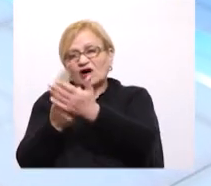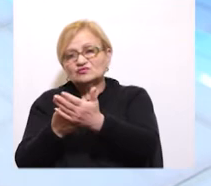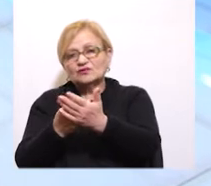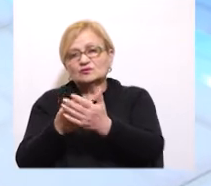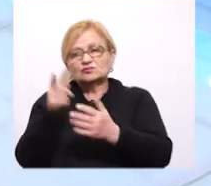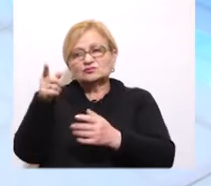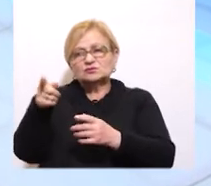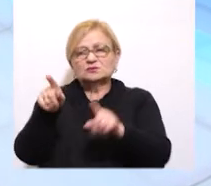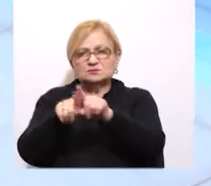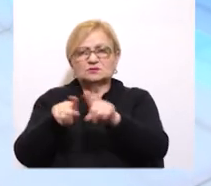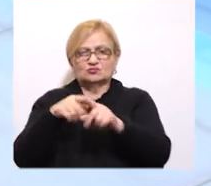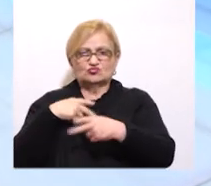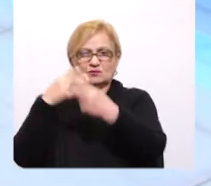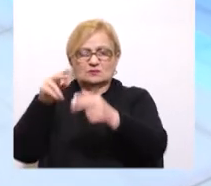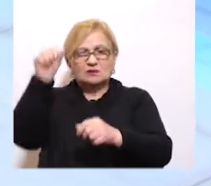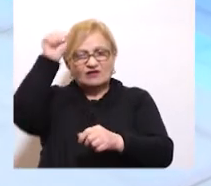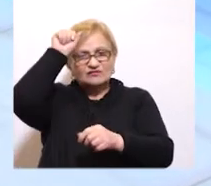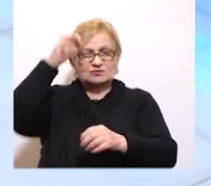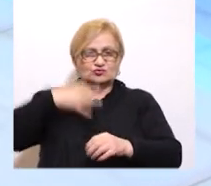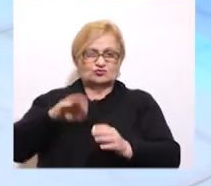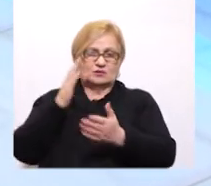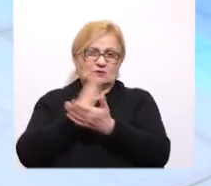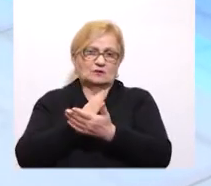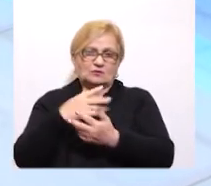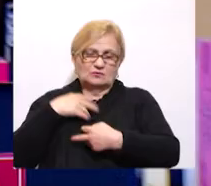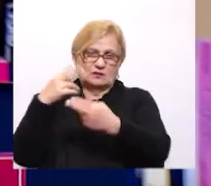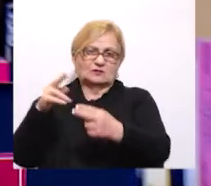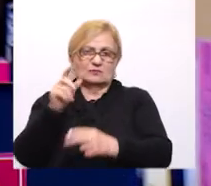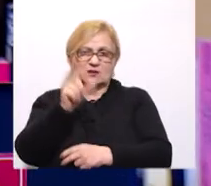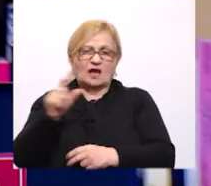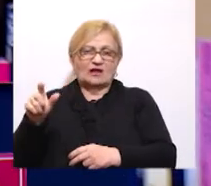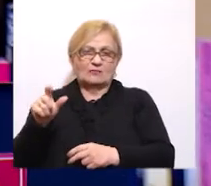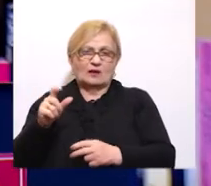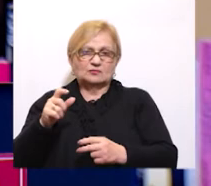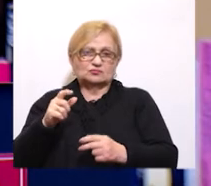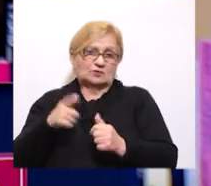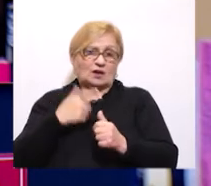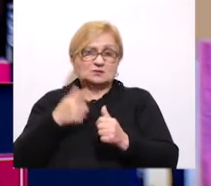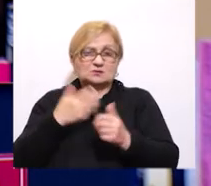შვილები და მეტიც სრული ადამიანური ღირსება.